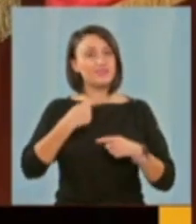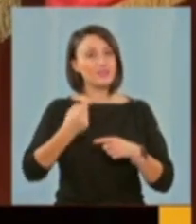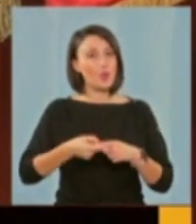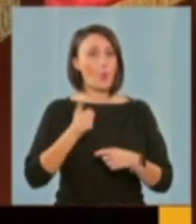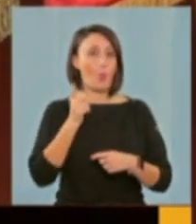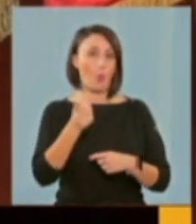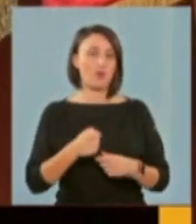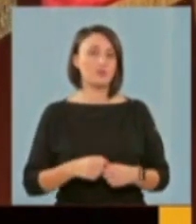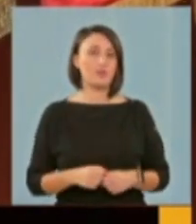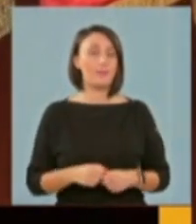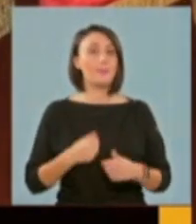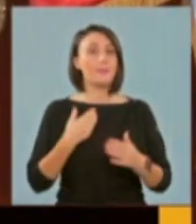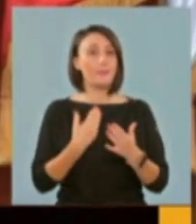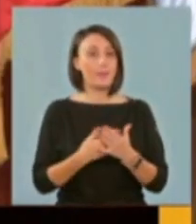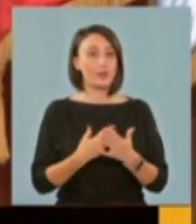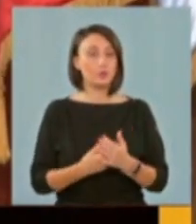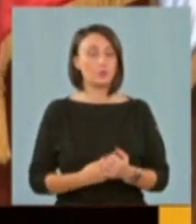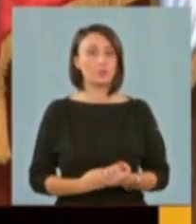asta, într-o